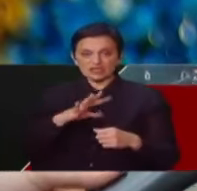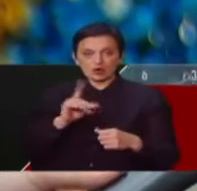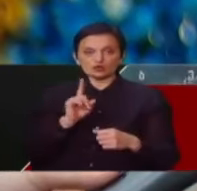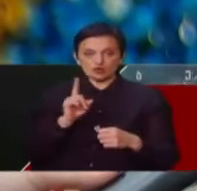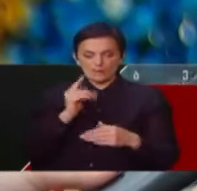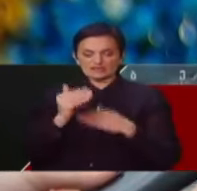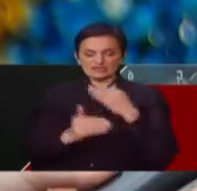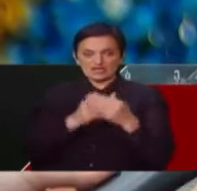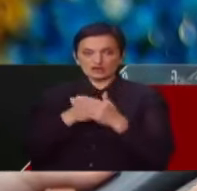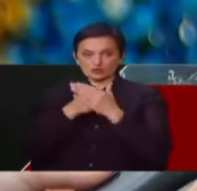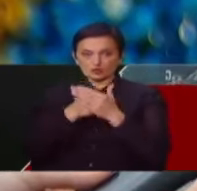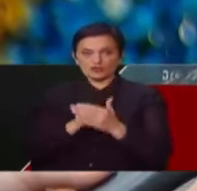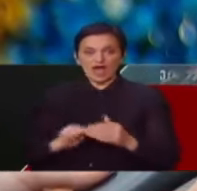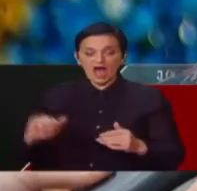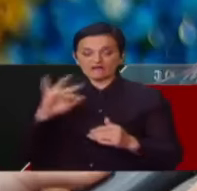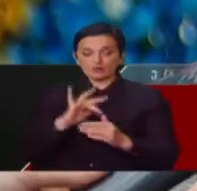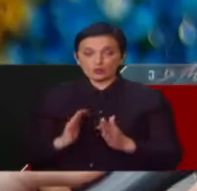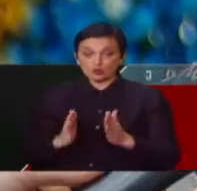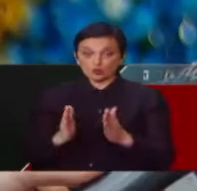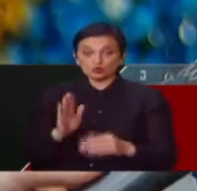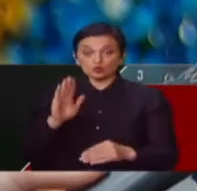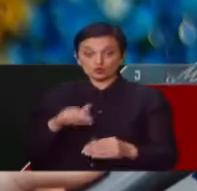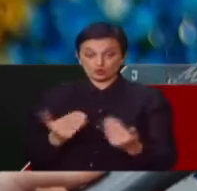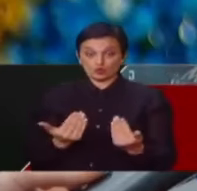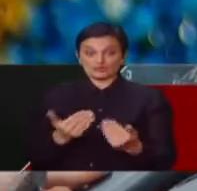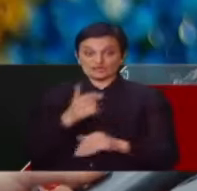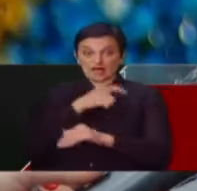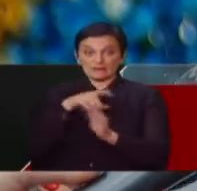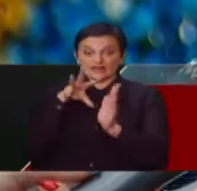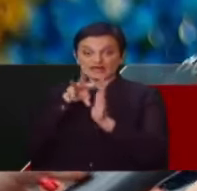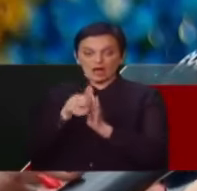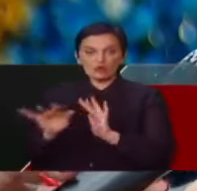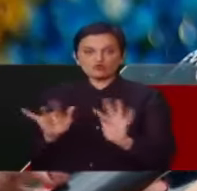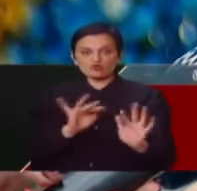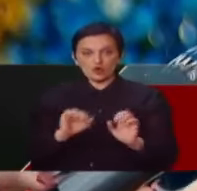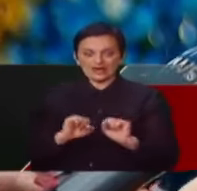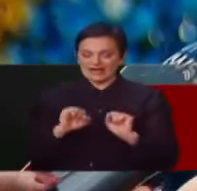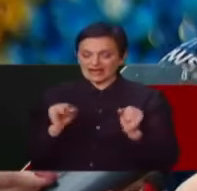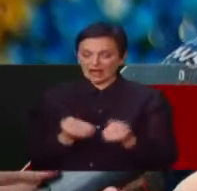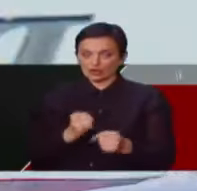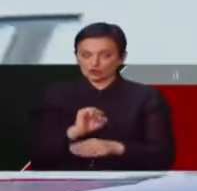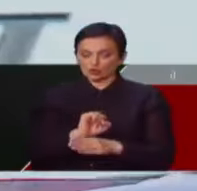რომ წარმატებას მიაღწიოს ევროპულ გზაზე. თუმცა ამჟამად გაწევრიანების პროცესი გაყინულია.